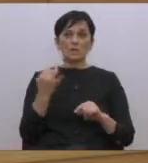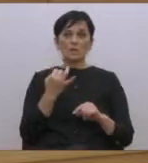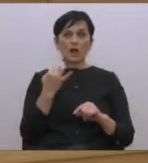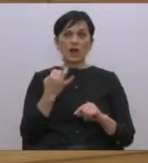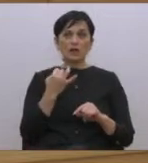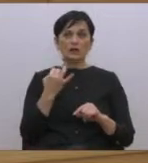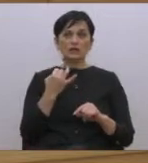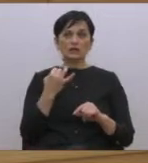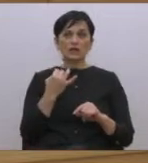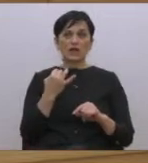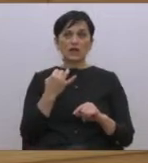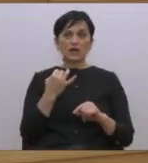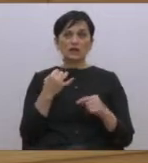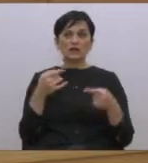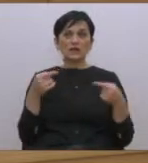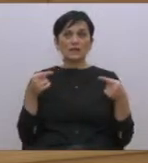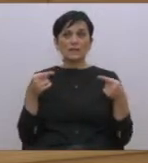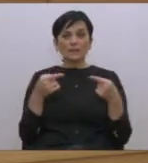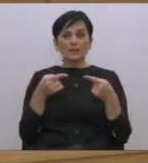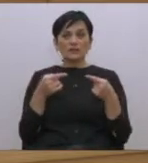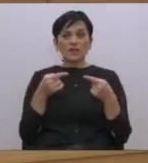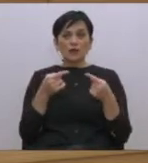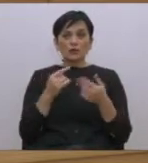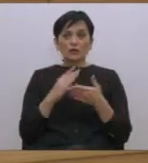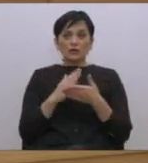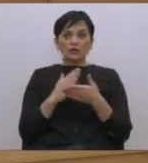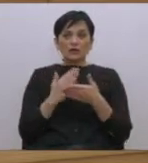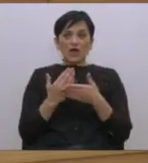მაინტერესებს დაზუსტების ნაწილში